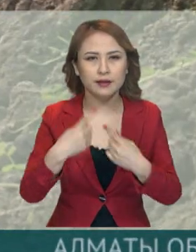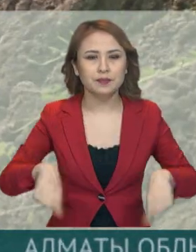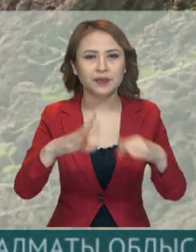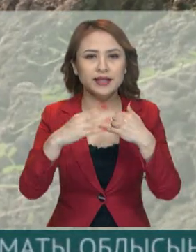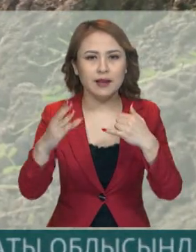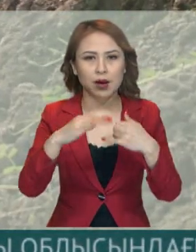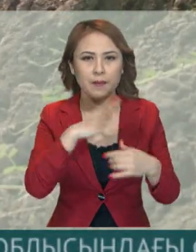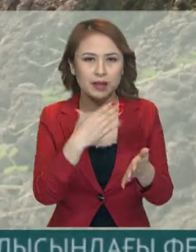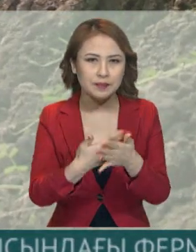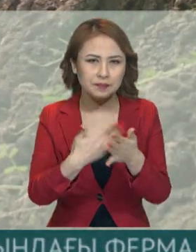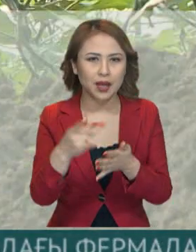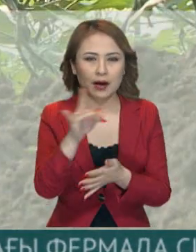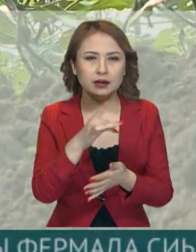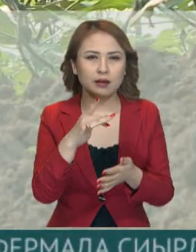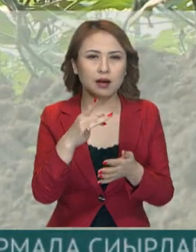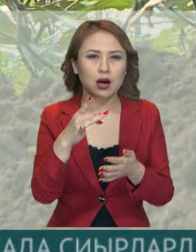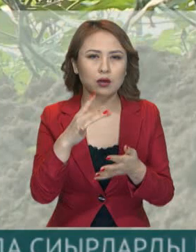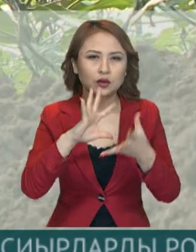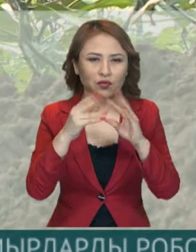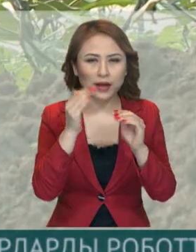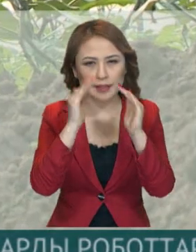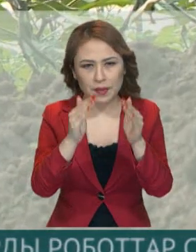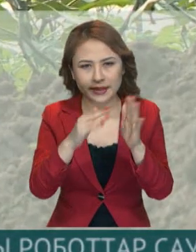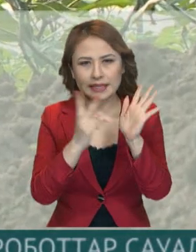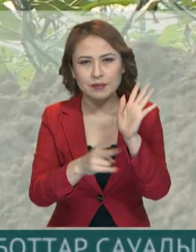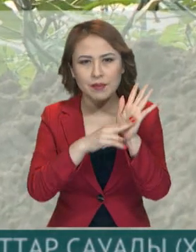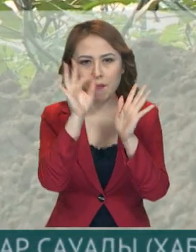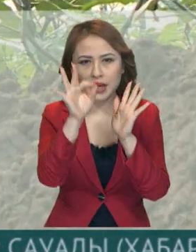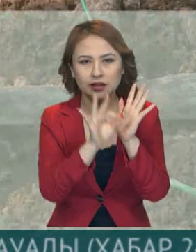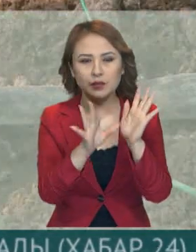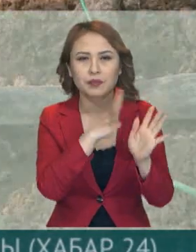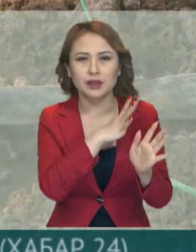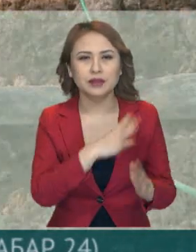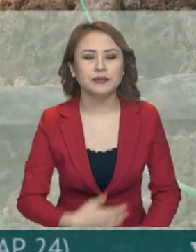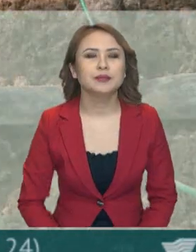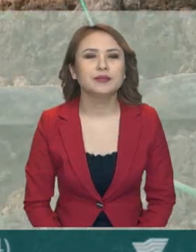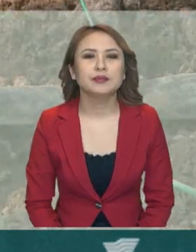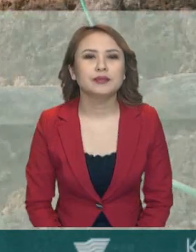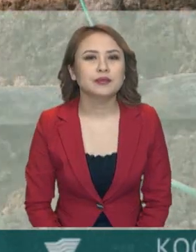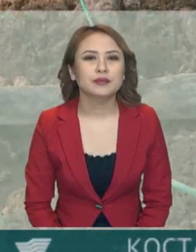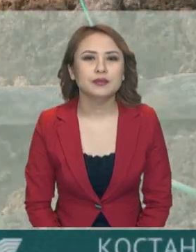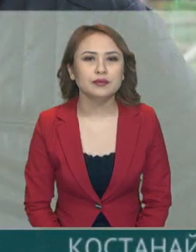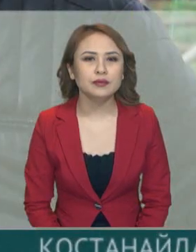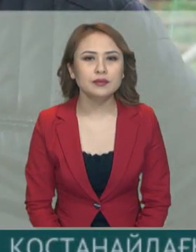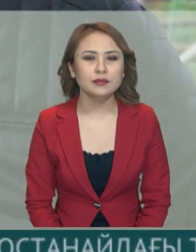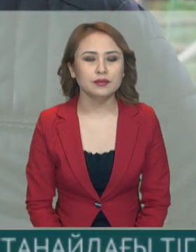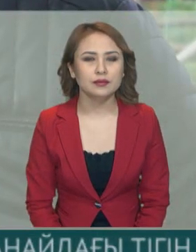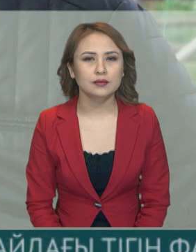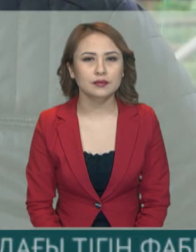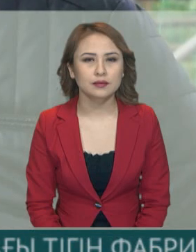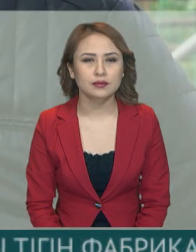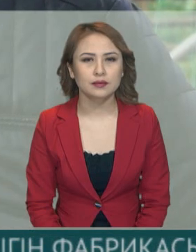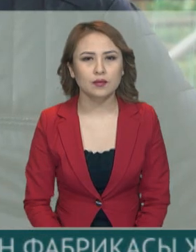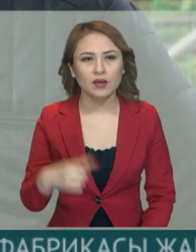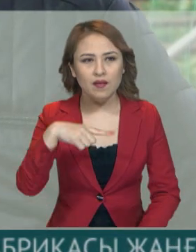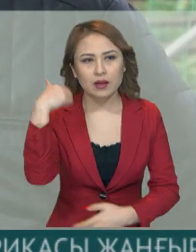1344 гектарға жетті. Мәселен, республикадағы жылжайлардың 77% осы өңірге тиесілі. Биыл бірінші жылы